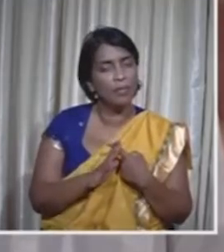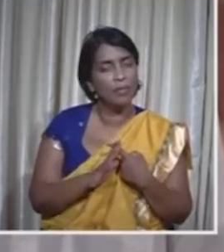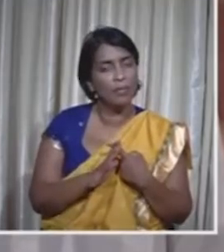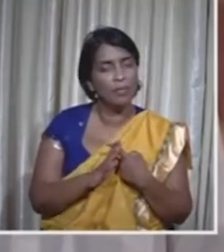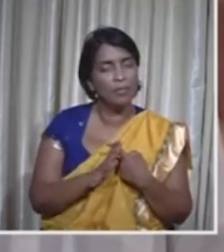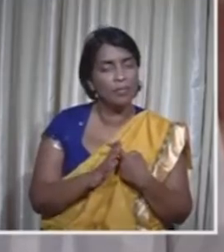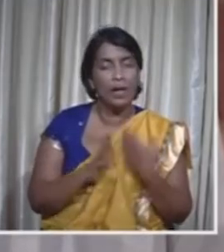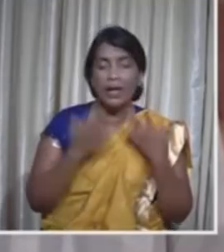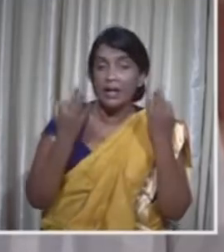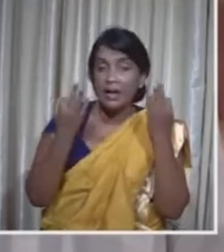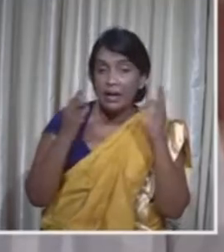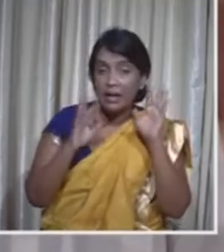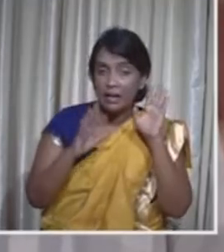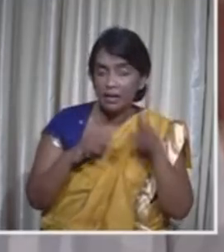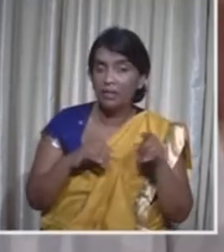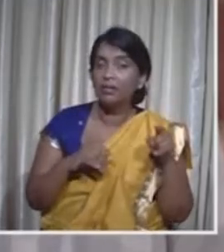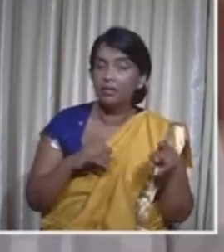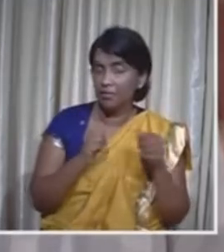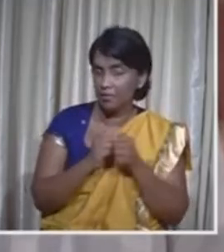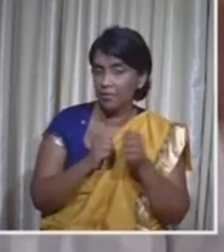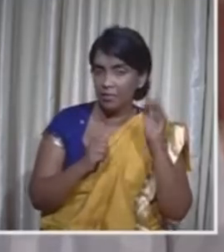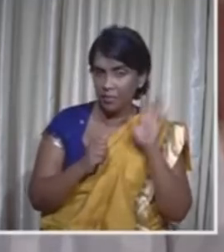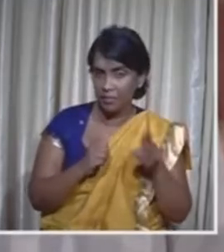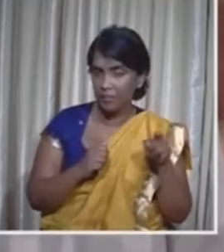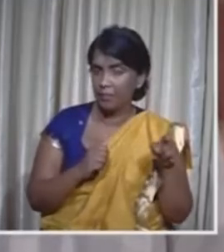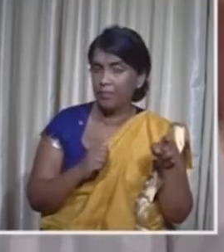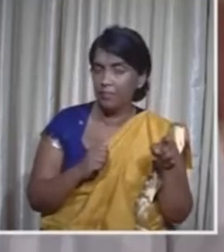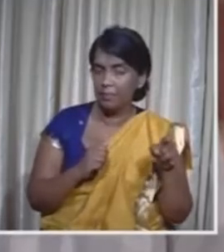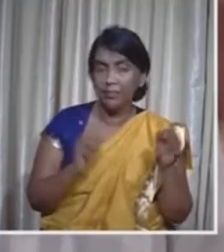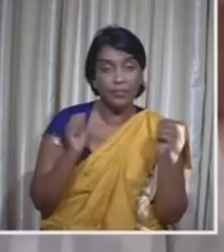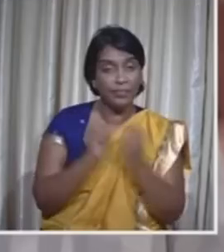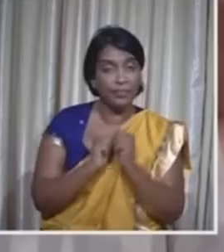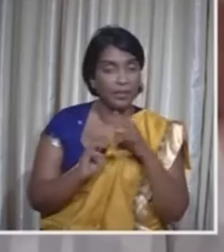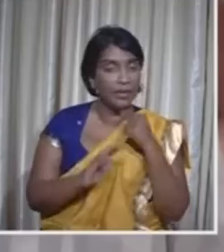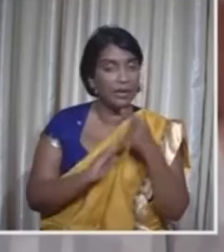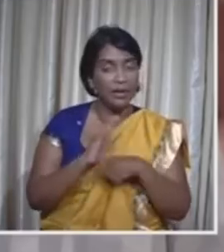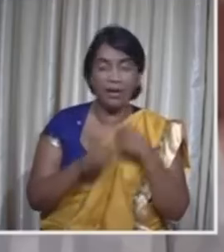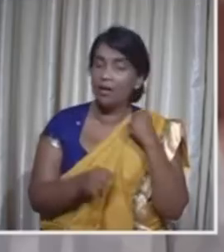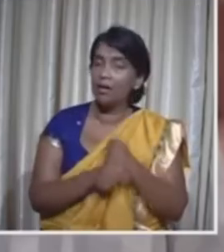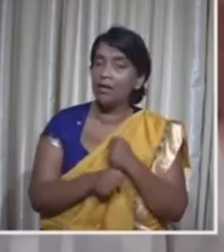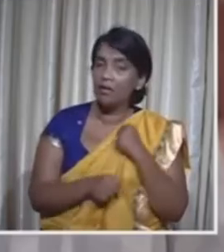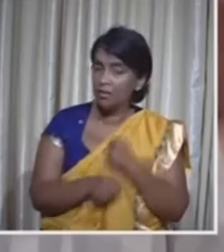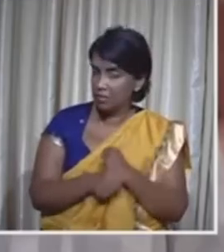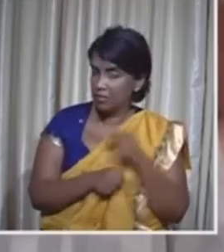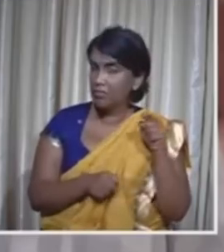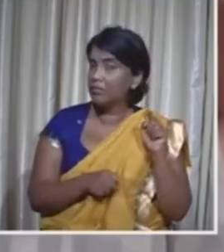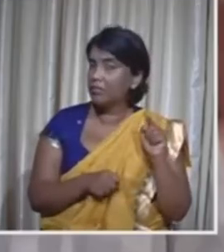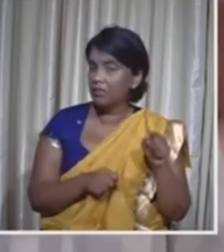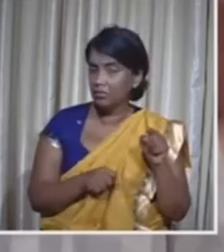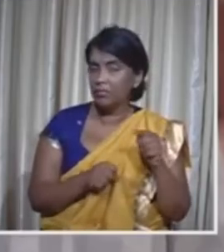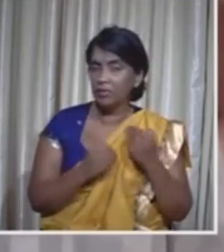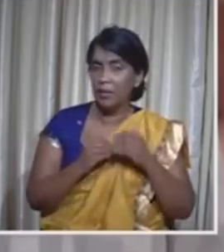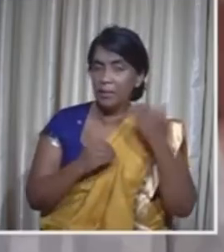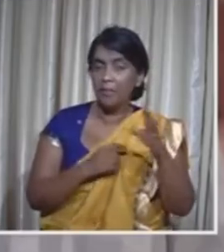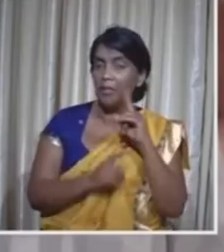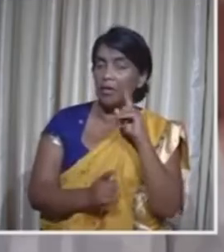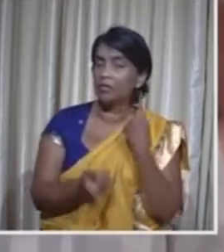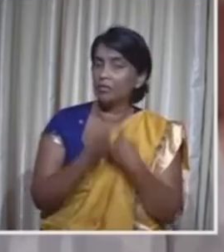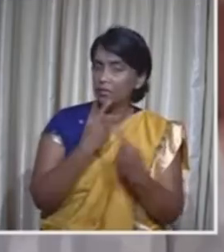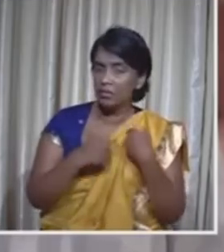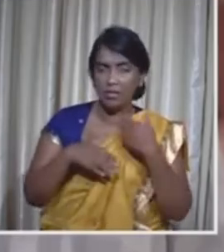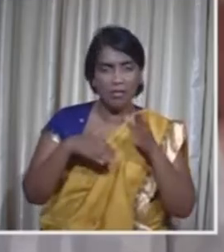இலங்கை அரசாங்கம் இன்று அதனுடைய விளைவுகளை அனுபவிக்கிறது. நான் இப்பொழுதும் கௌரவ தலைமை தாங்கும் உறுப்பினர்களை நான் ஒன்றை குறிப்பிடுகிறேன். இந்த